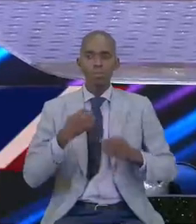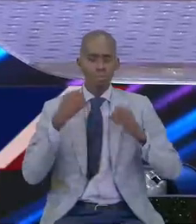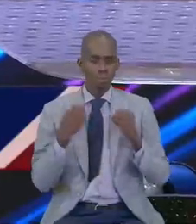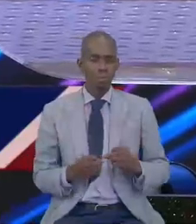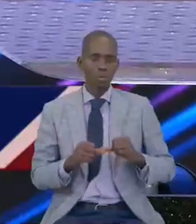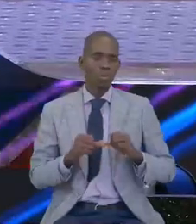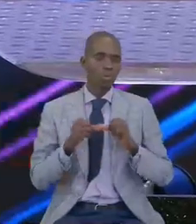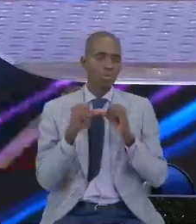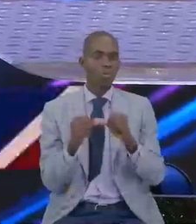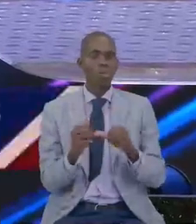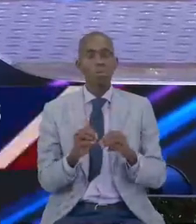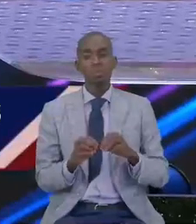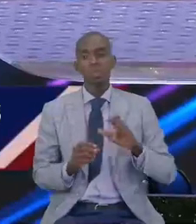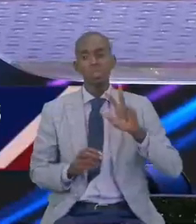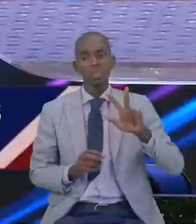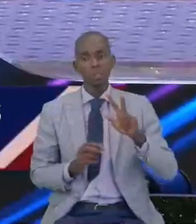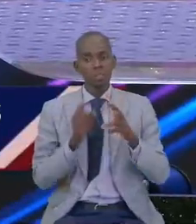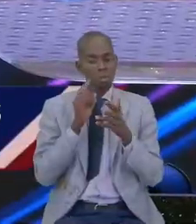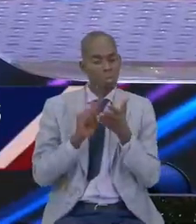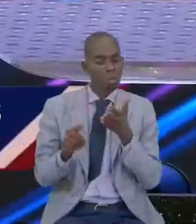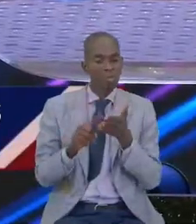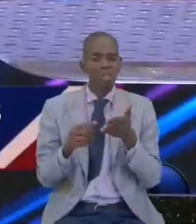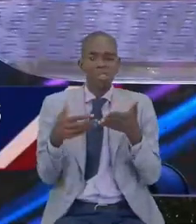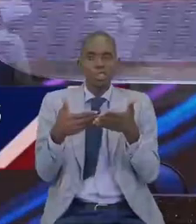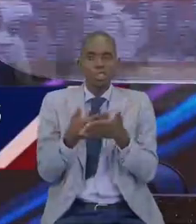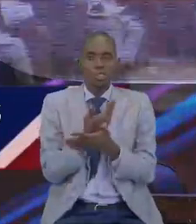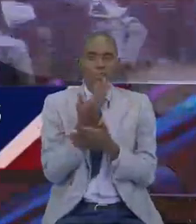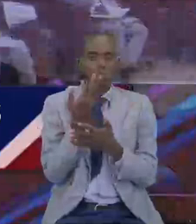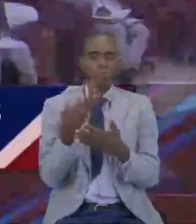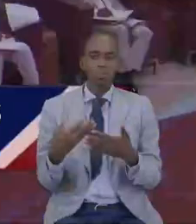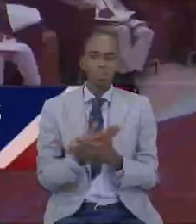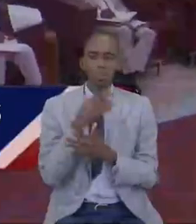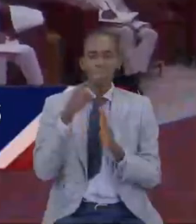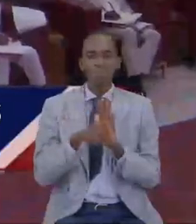élément, la nouvelle fraîcheur observée